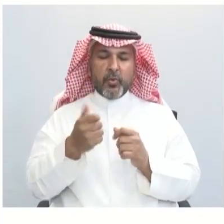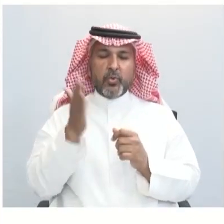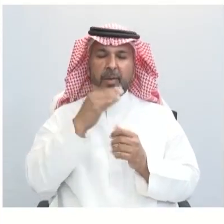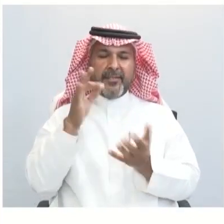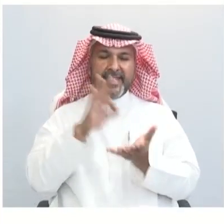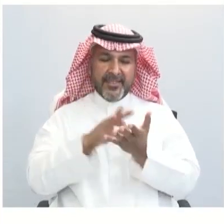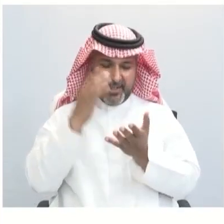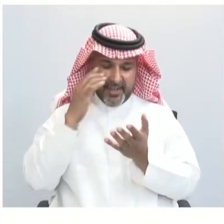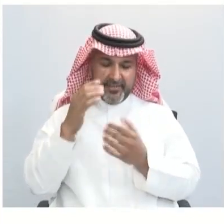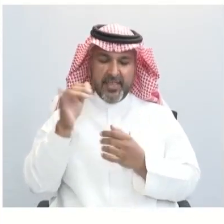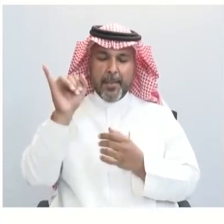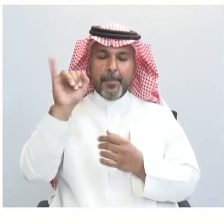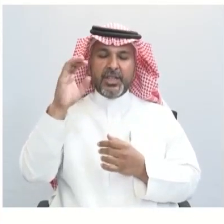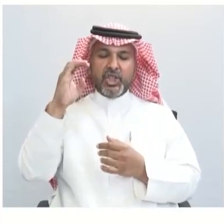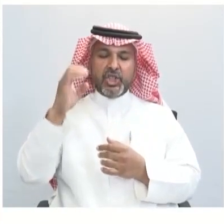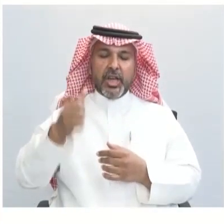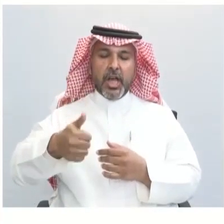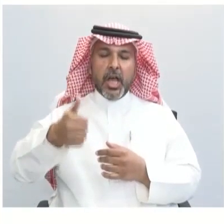مجاني،